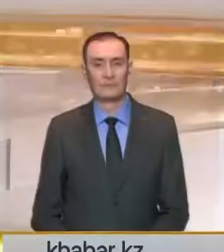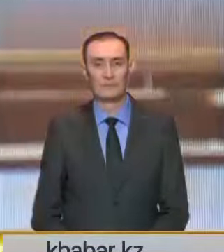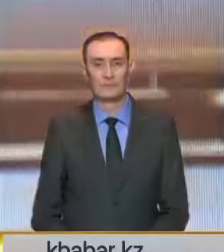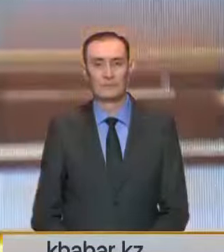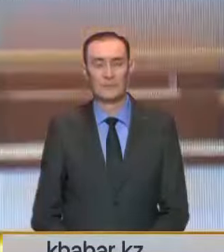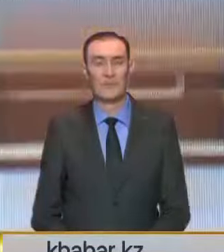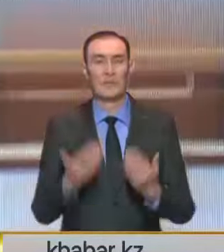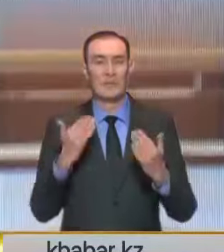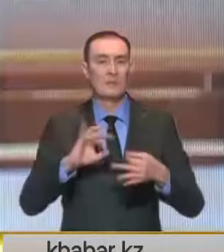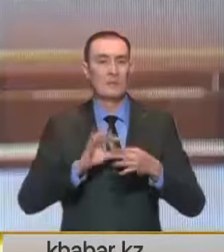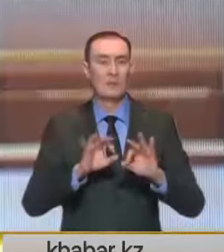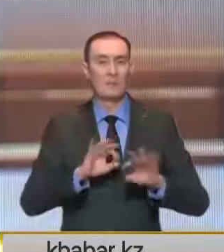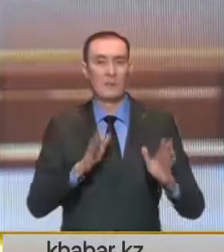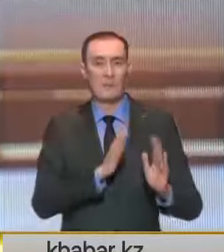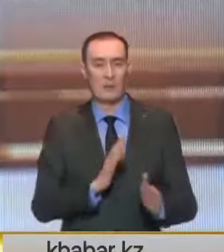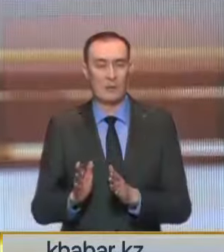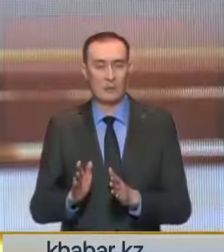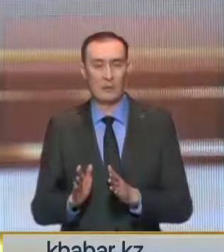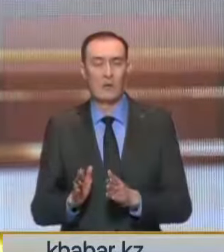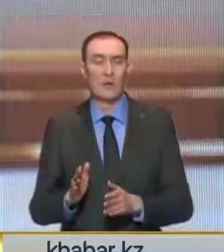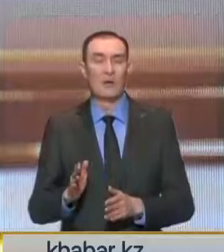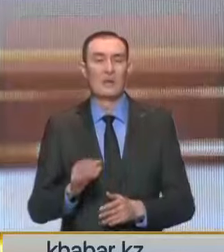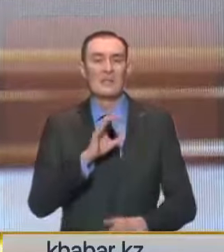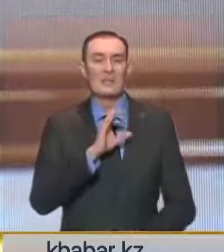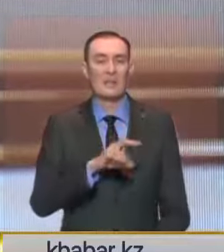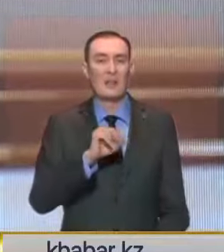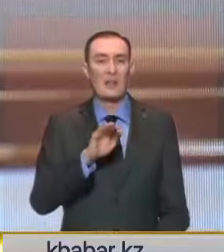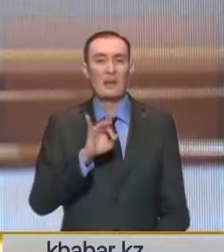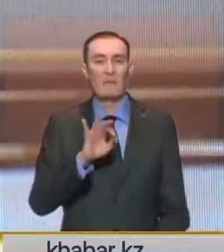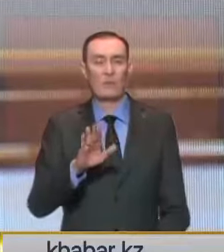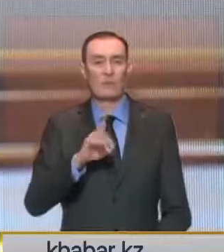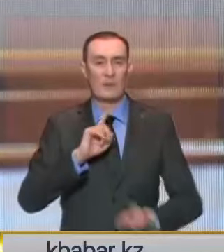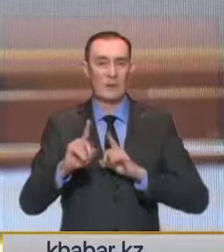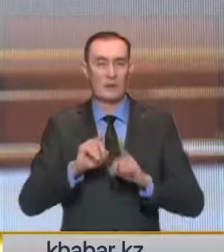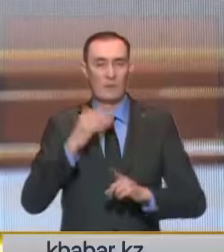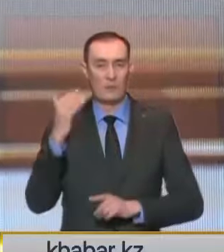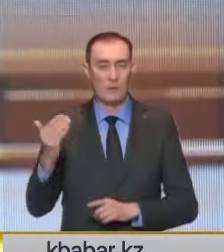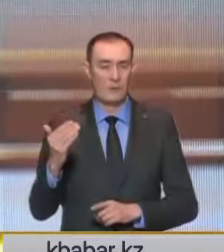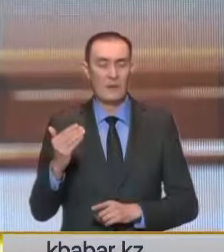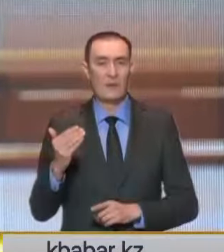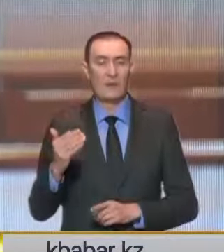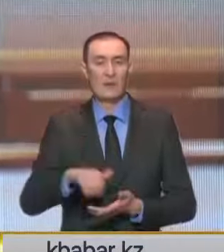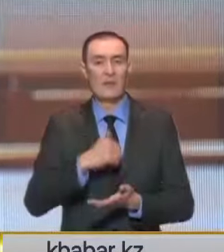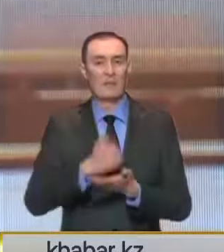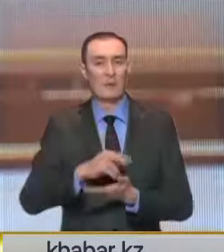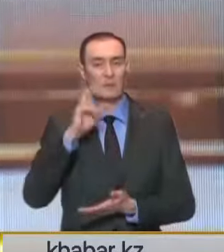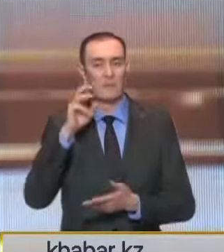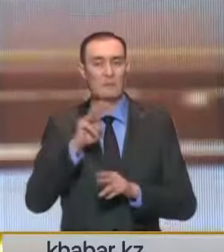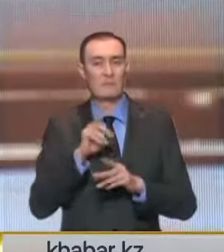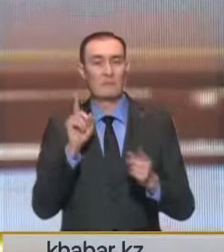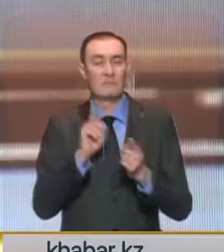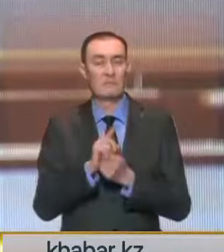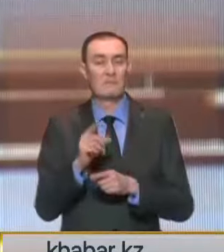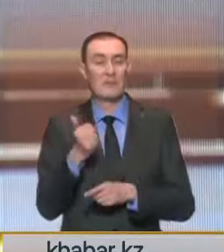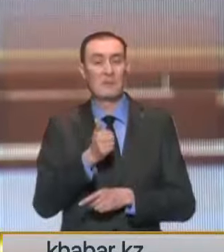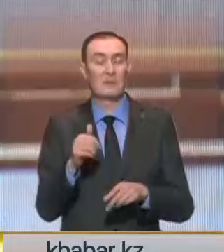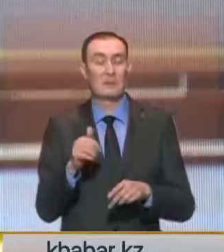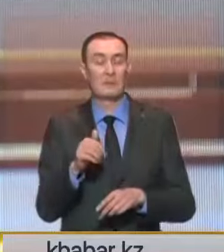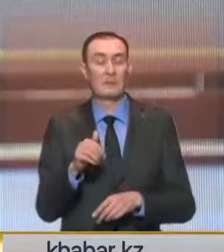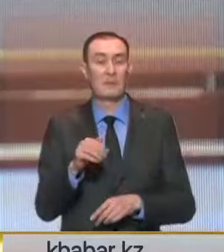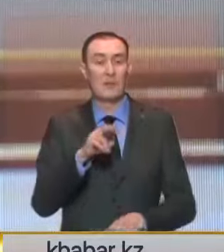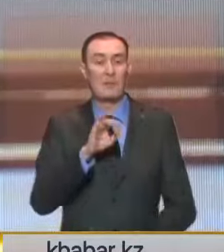И обо всем расскажем сейчас по порядку. Сергей Лавров провел переговоры со своим... А вот глава государства принял министра иностранных дел Российской